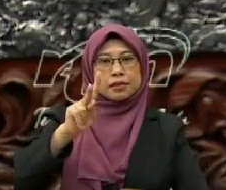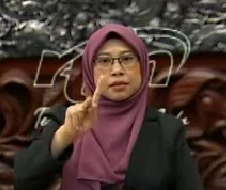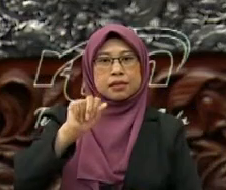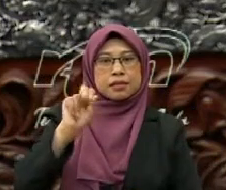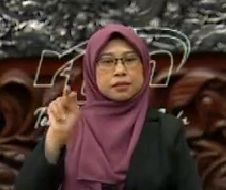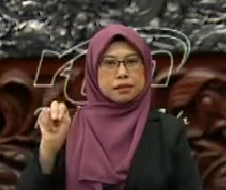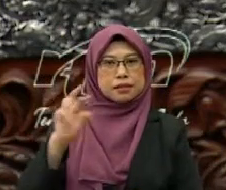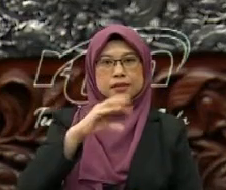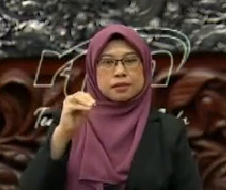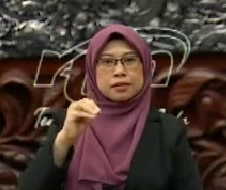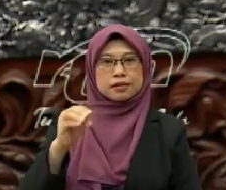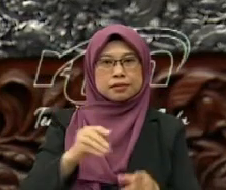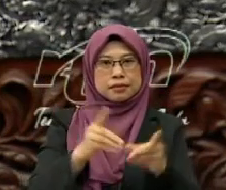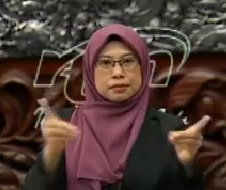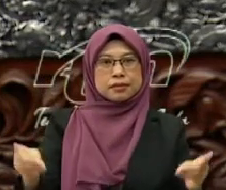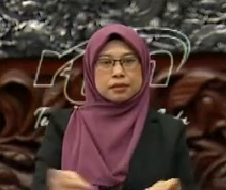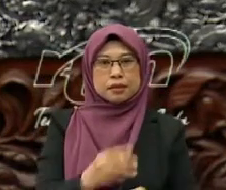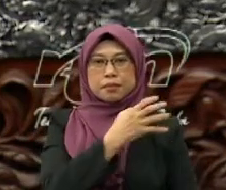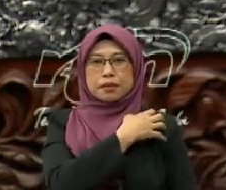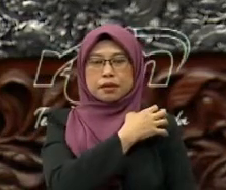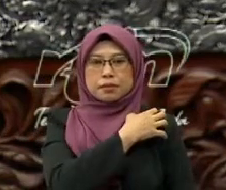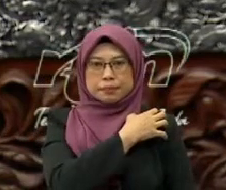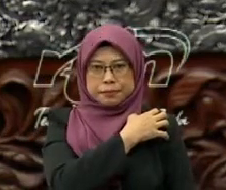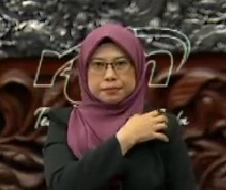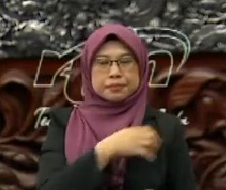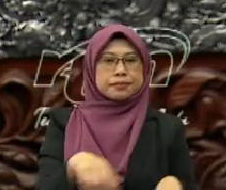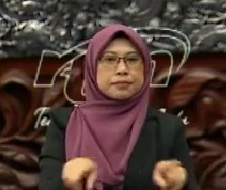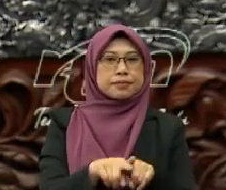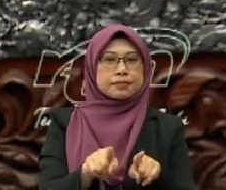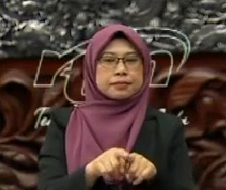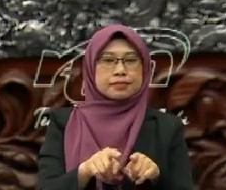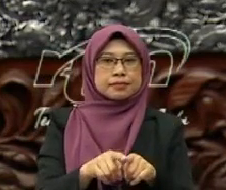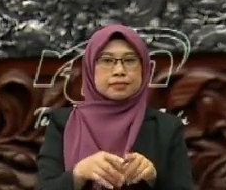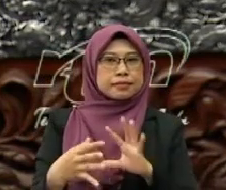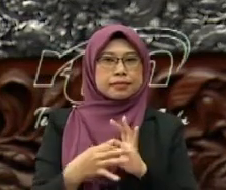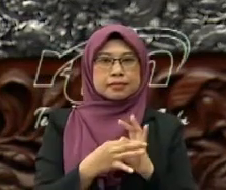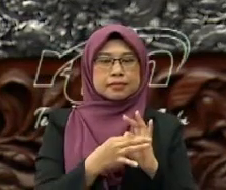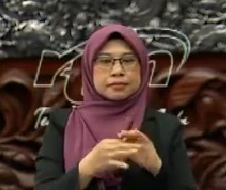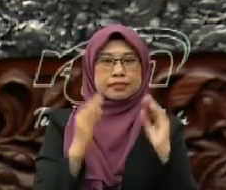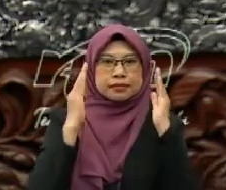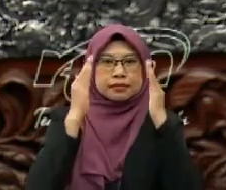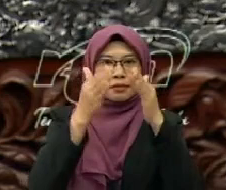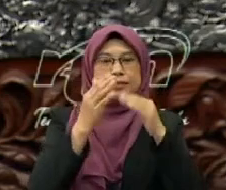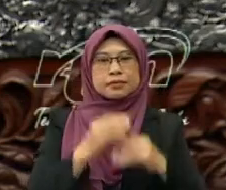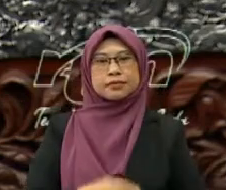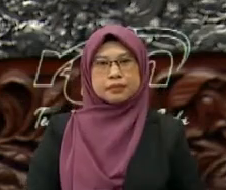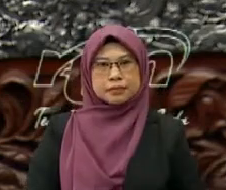dan di peringkat darah difusi oleh pegawai daerah tua saya mau mengambil perhatian kepada